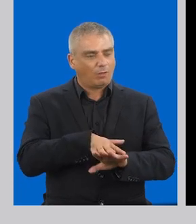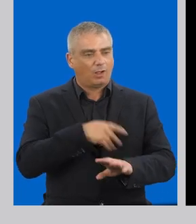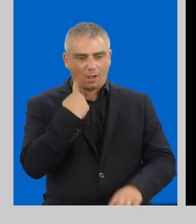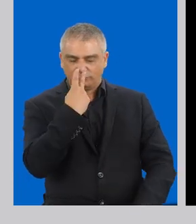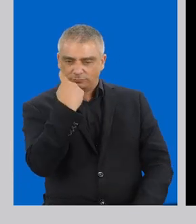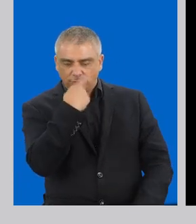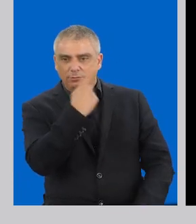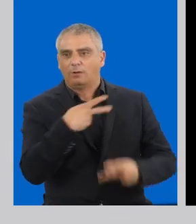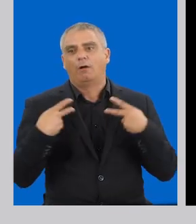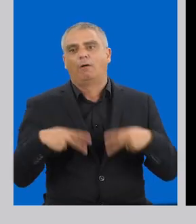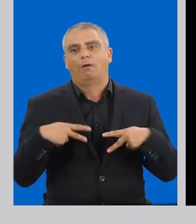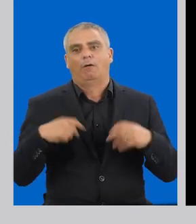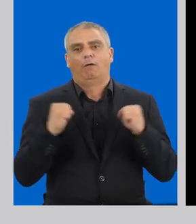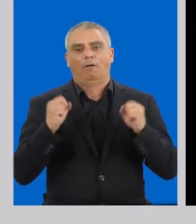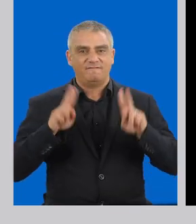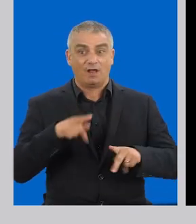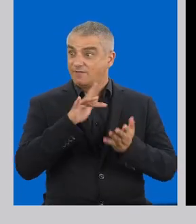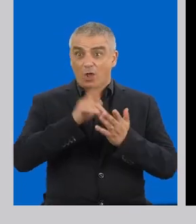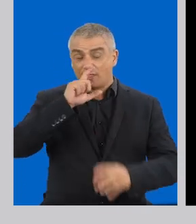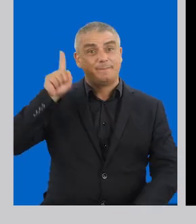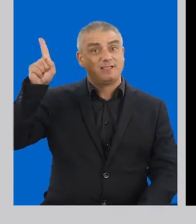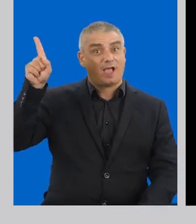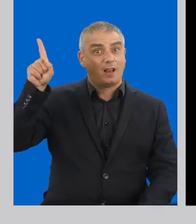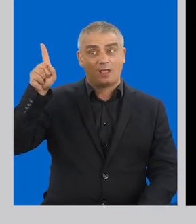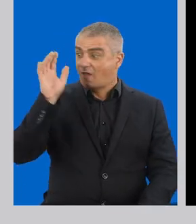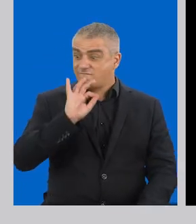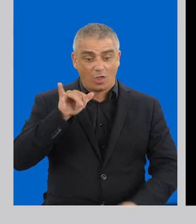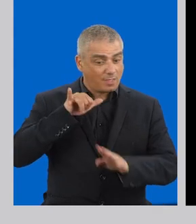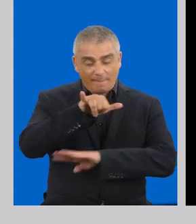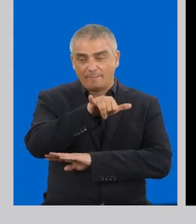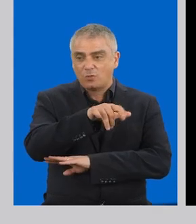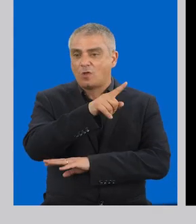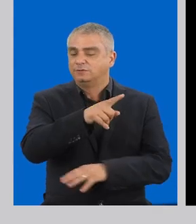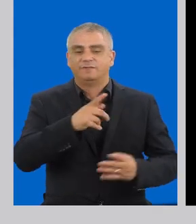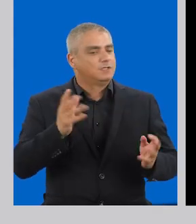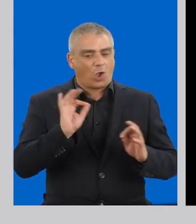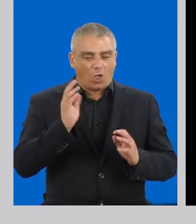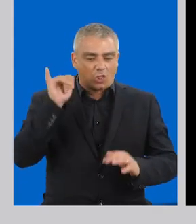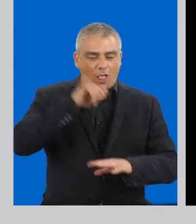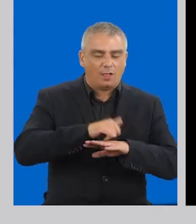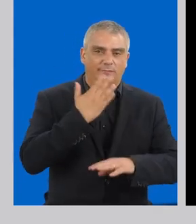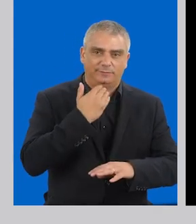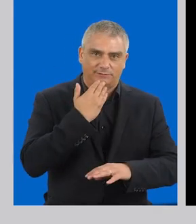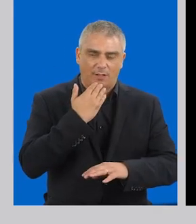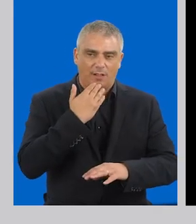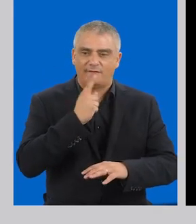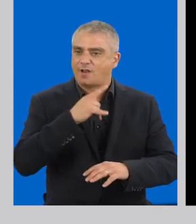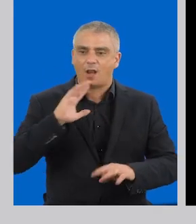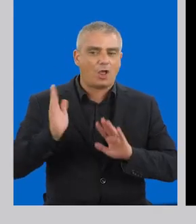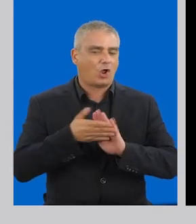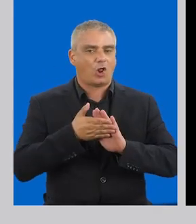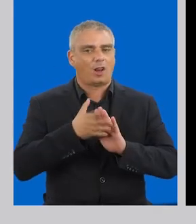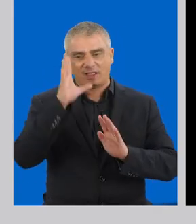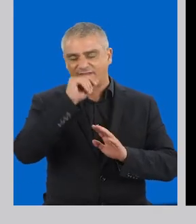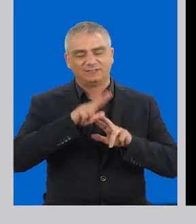הרגשתי עליה את הפחד והיא עוד באיטליה והיא עוד במטוס והיא עוד לא פה בכלל אבל כל